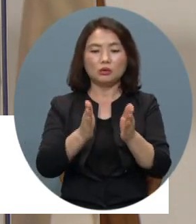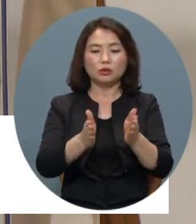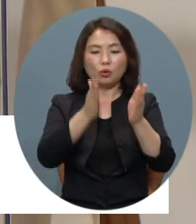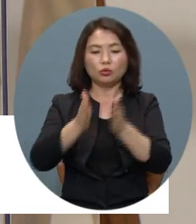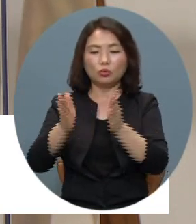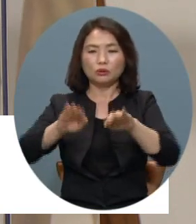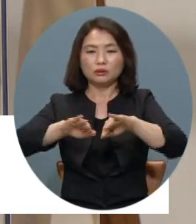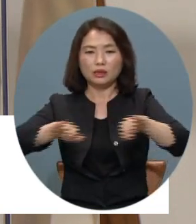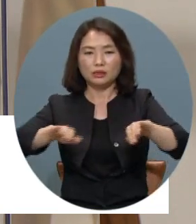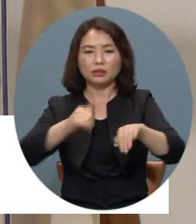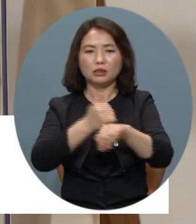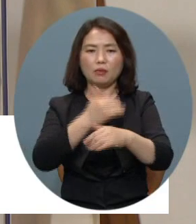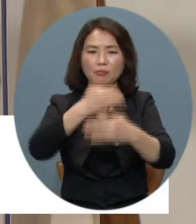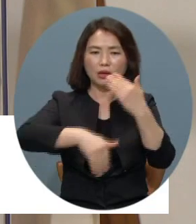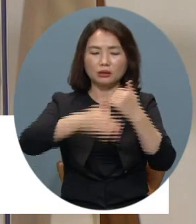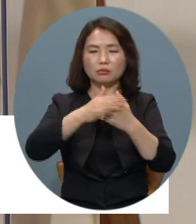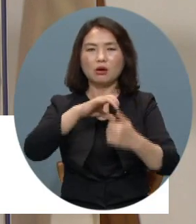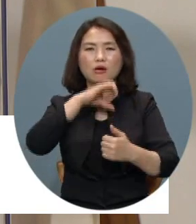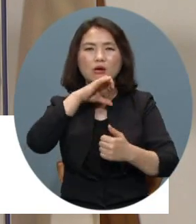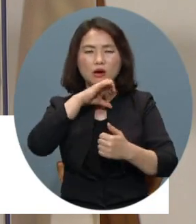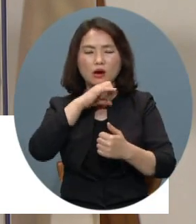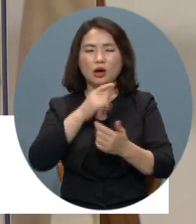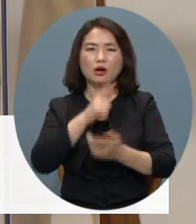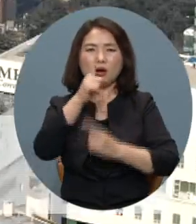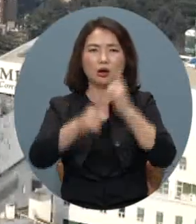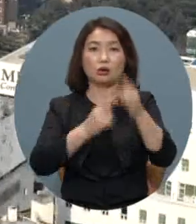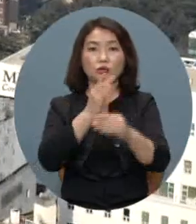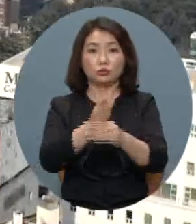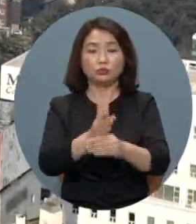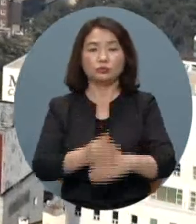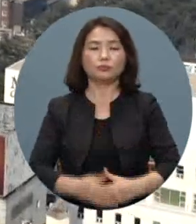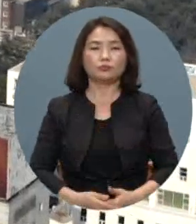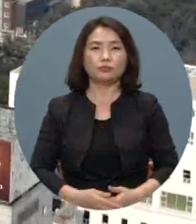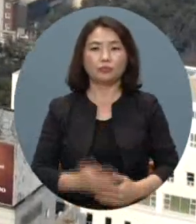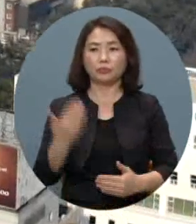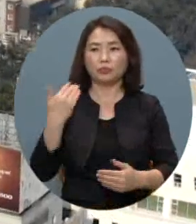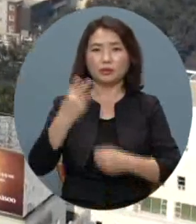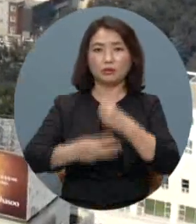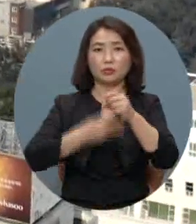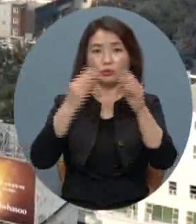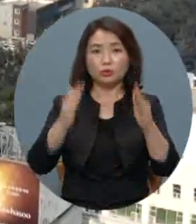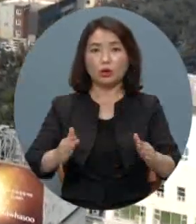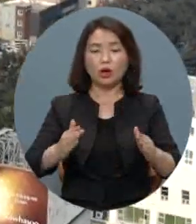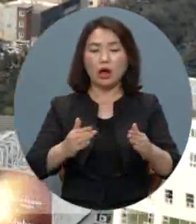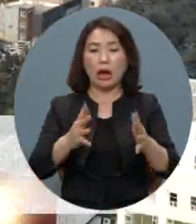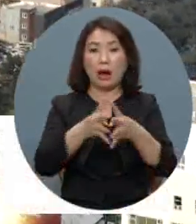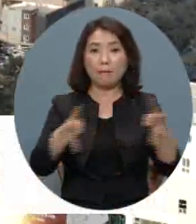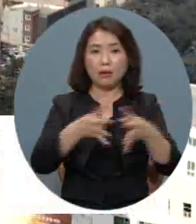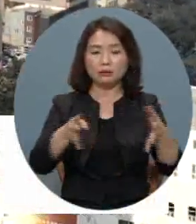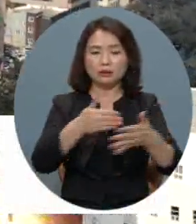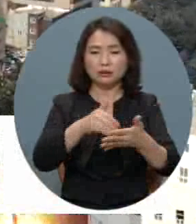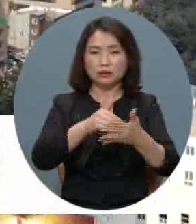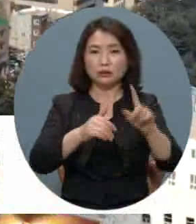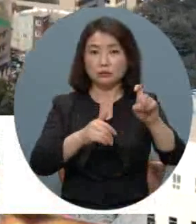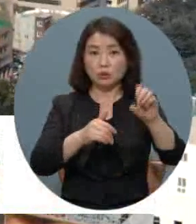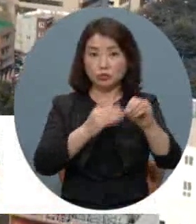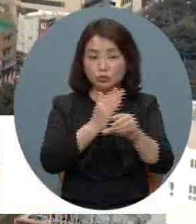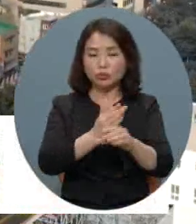배제되어 이러한 민원의 주요 발생 원인이 되고 있습니다. 최근 3년 동안 공급된 아파트 10만 가구